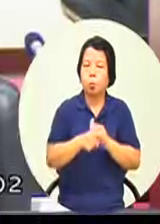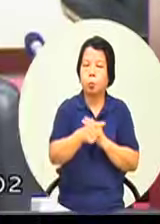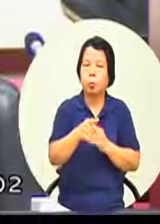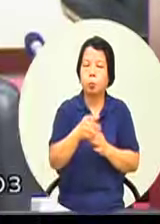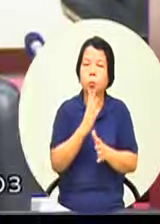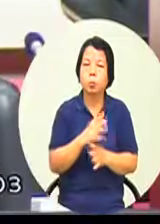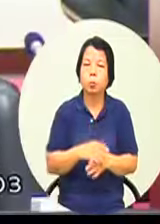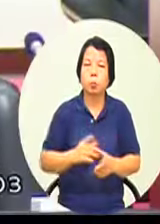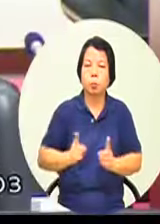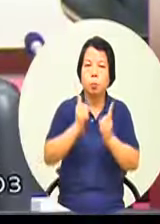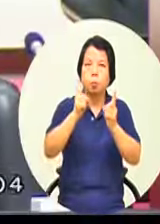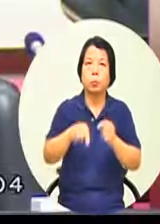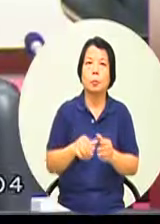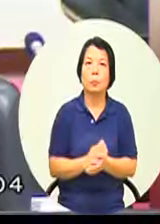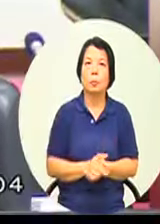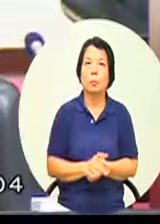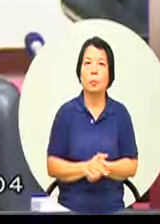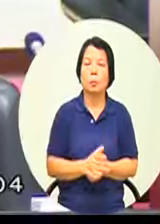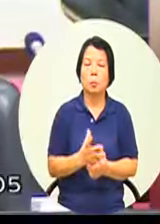让我们的